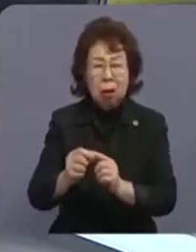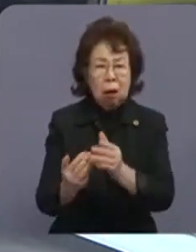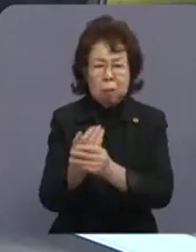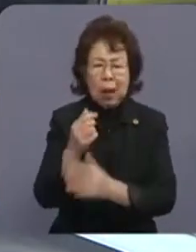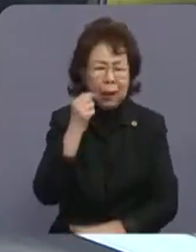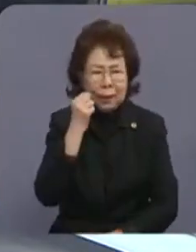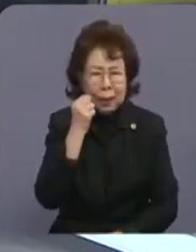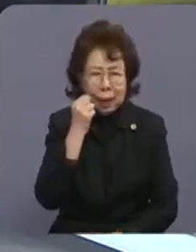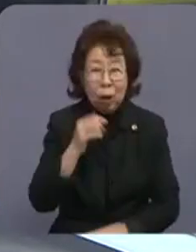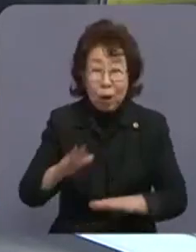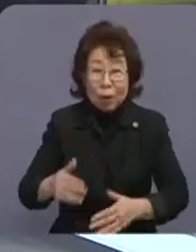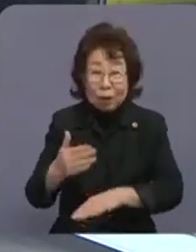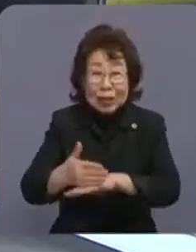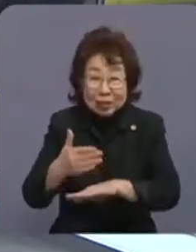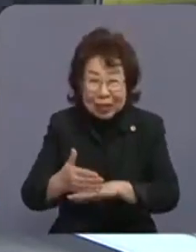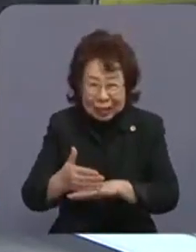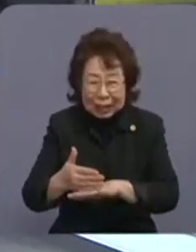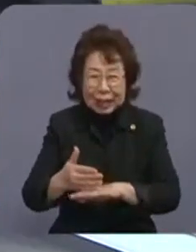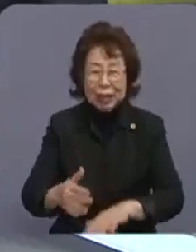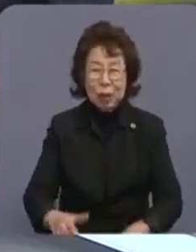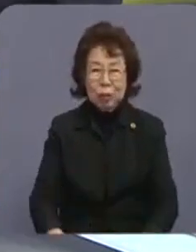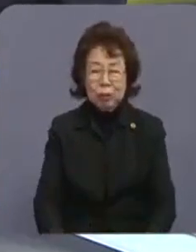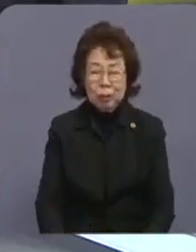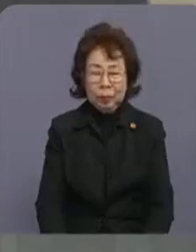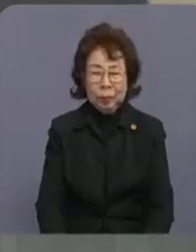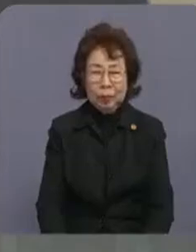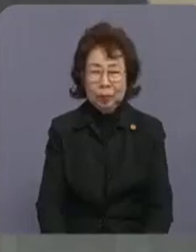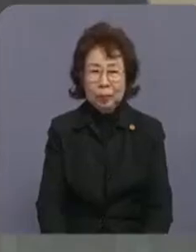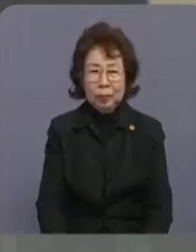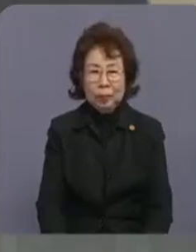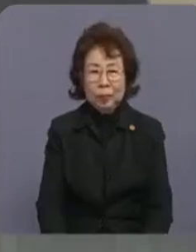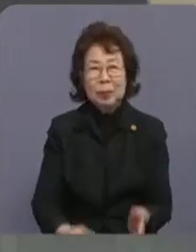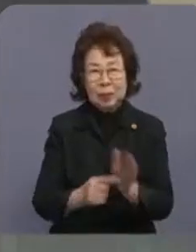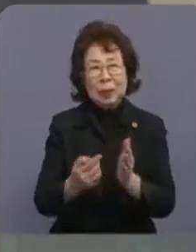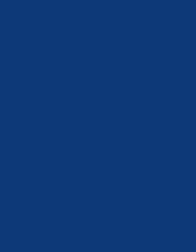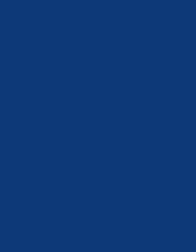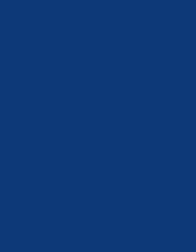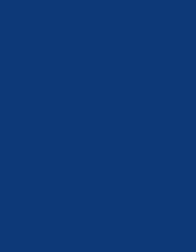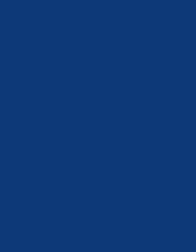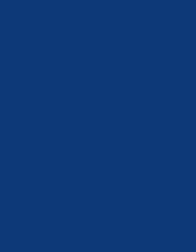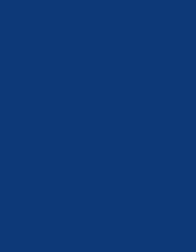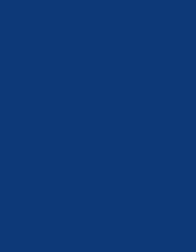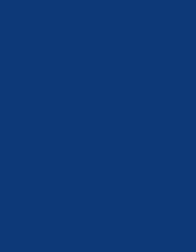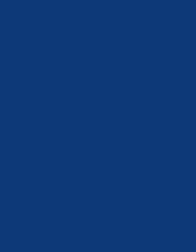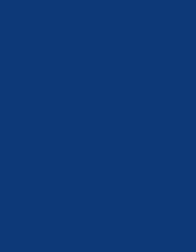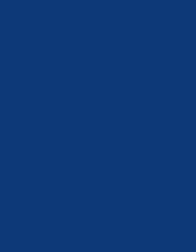좀 바라보겠습니다 오 고맙습니다 예 보도그 김옥천 기자와 함께 얘기